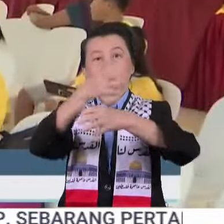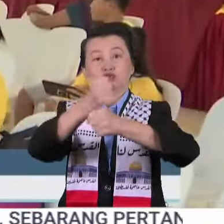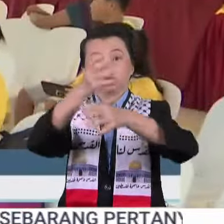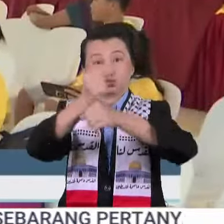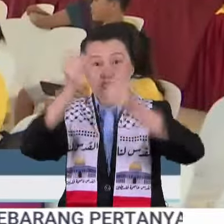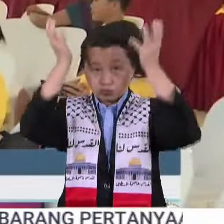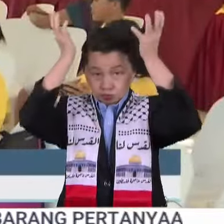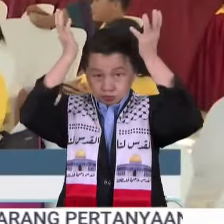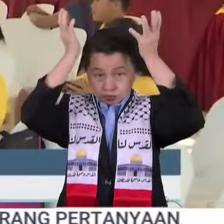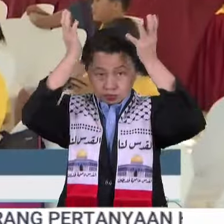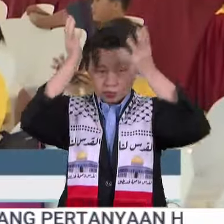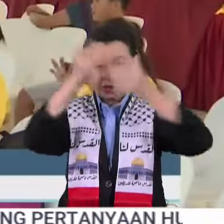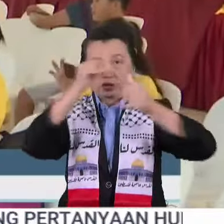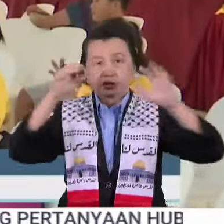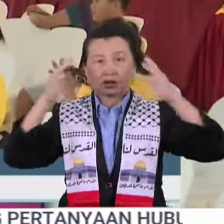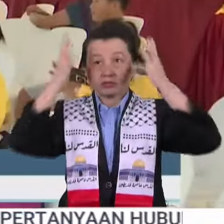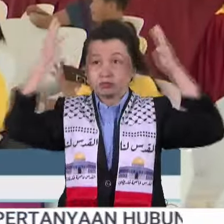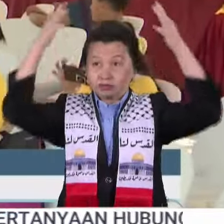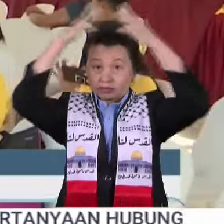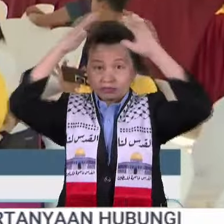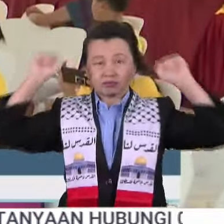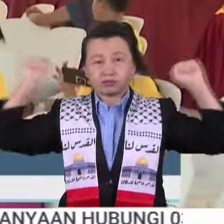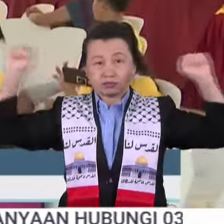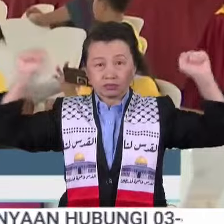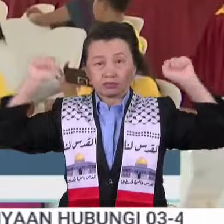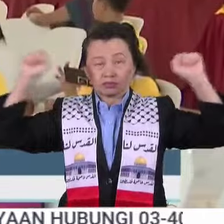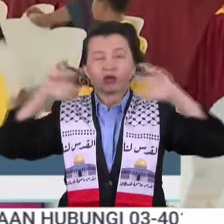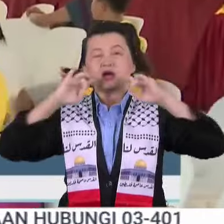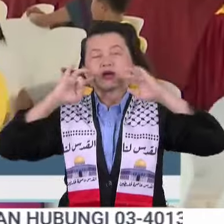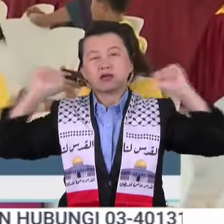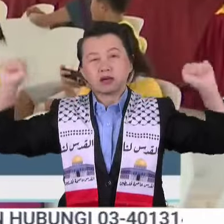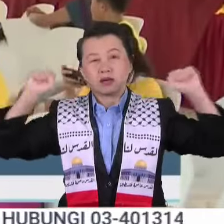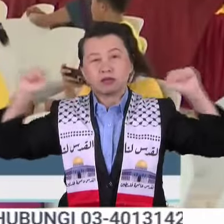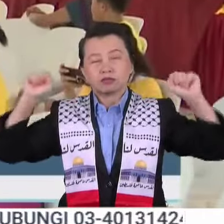bertambah dan juga kawadi-kawadi pun bertambah. Selain daripada itu,